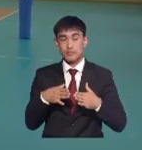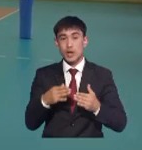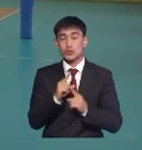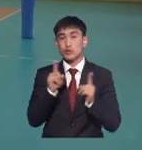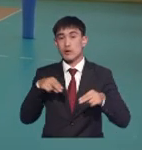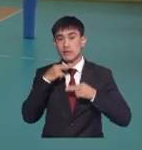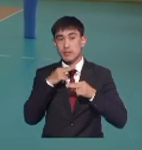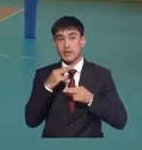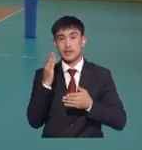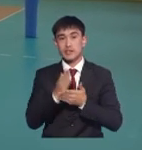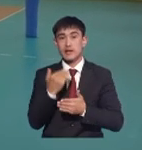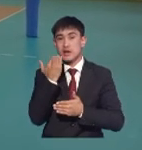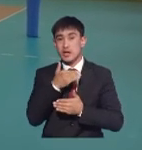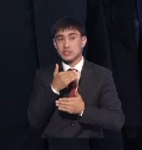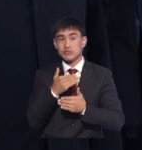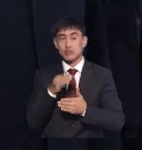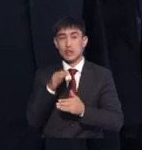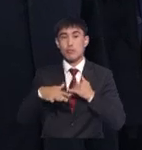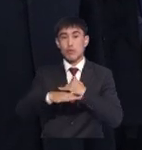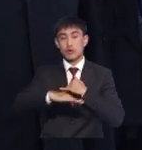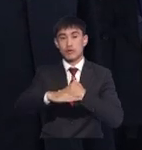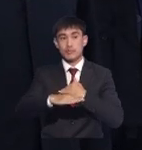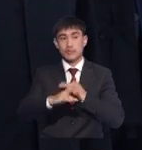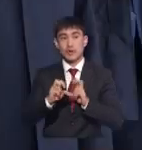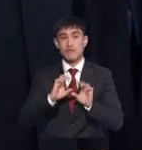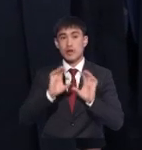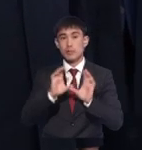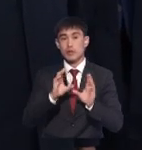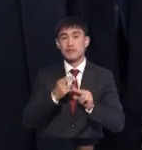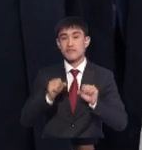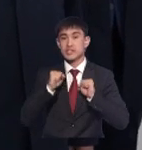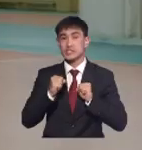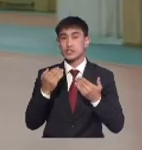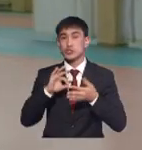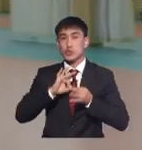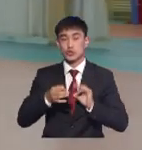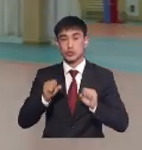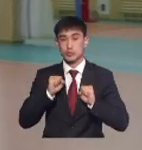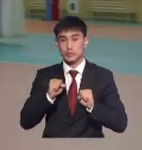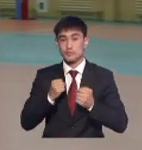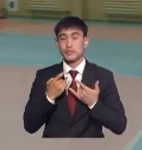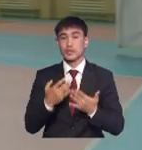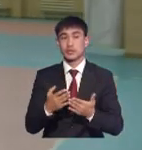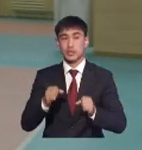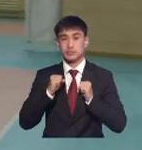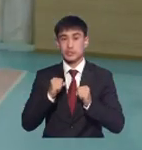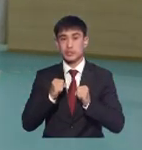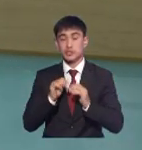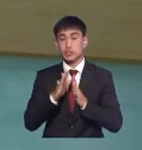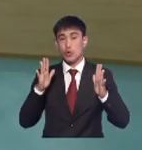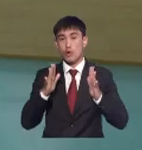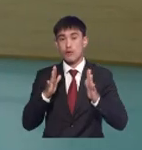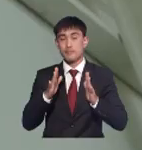Особое внимание уделено качеству напольного покрытия, так как волейбол – это физически сложный вид спорта, требующий от спортсменов